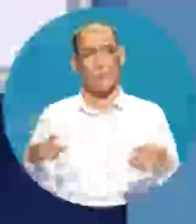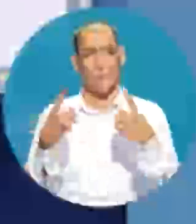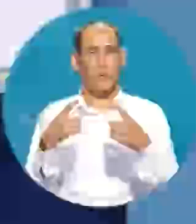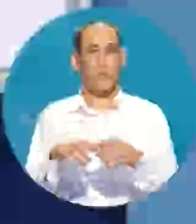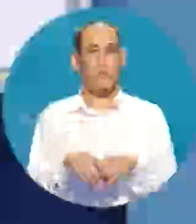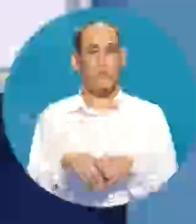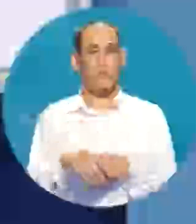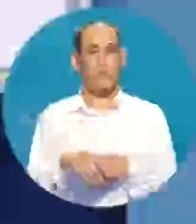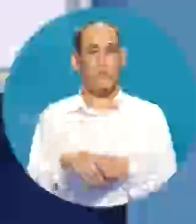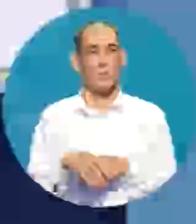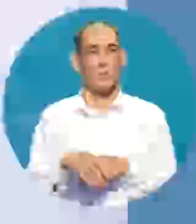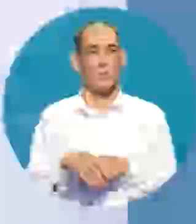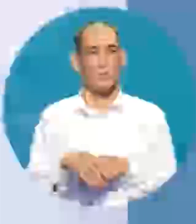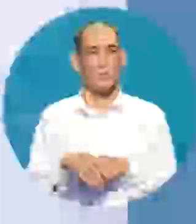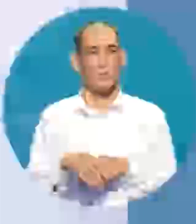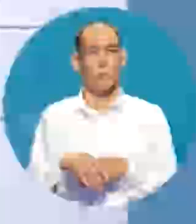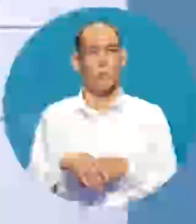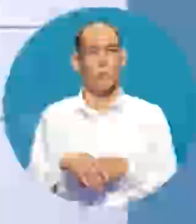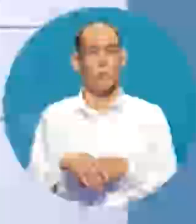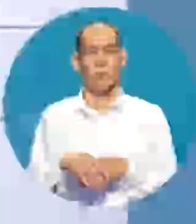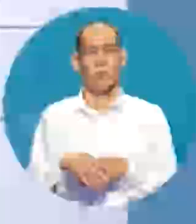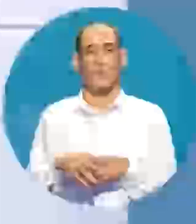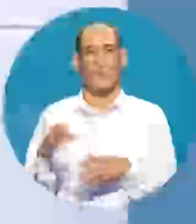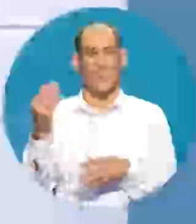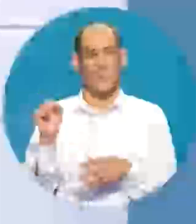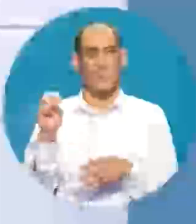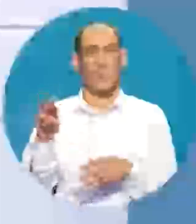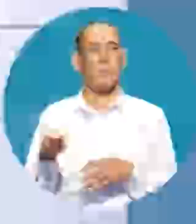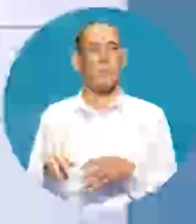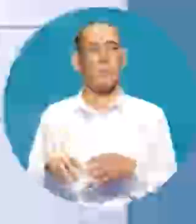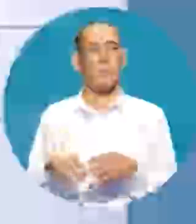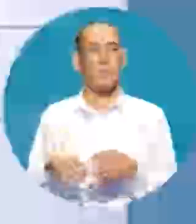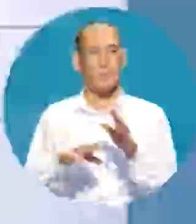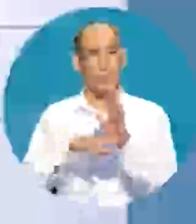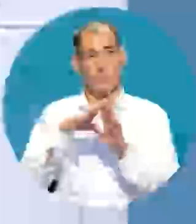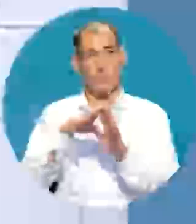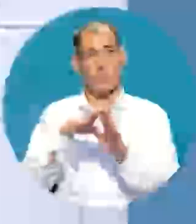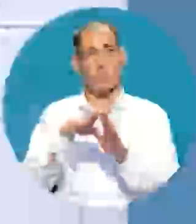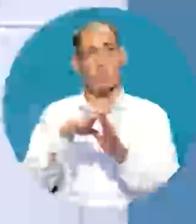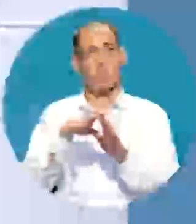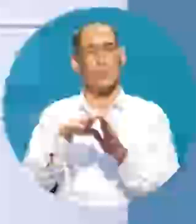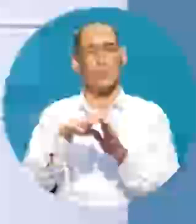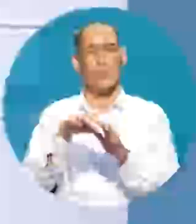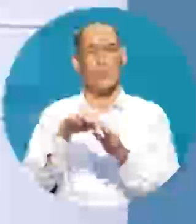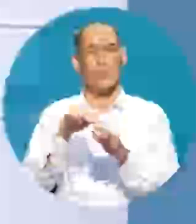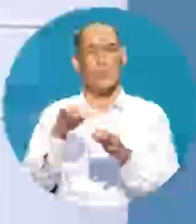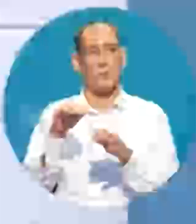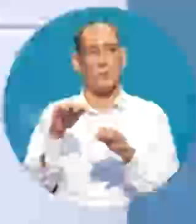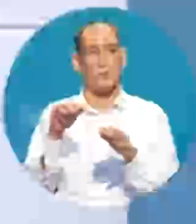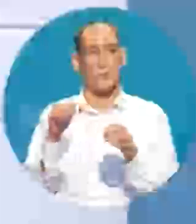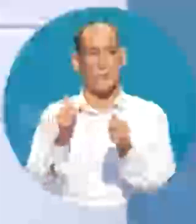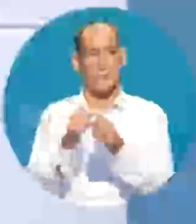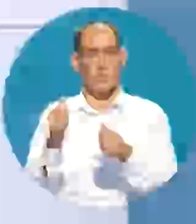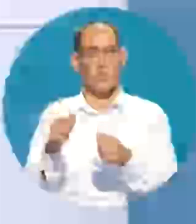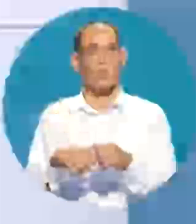men sizlerge şamalau usulun üyretken edim. Әнеке, бізде де шамалау ұсылынан жоқардағы сызыққа тип кетпеу